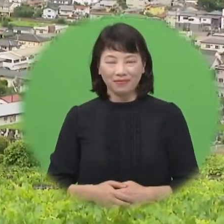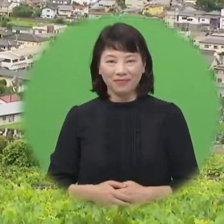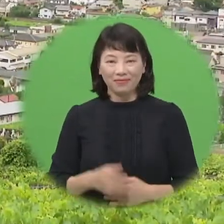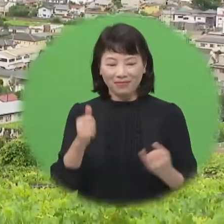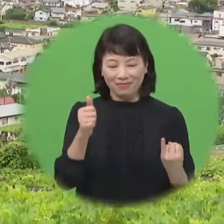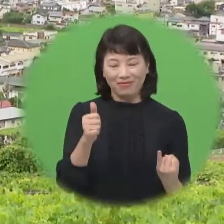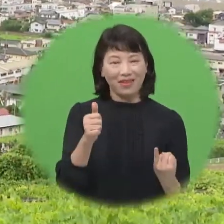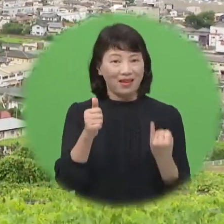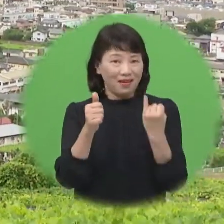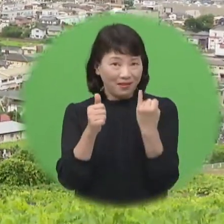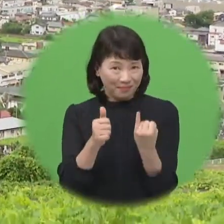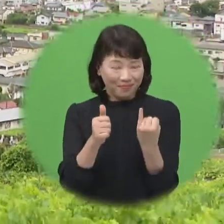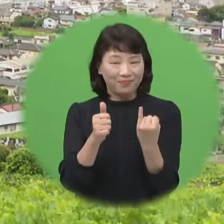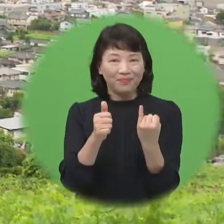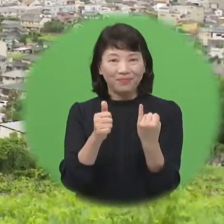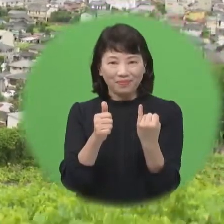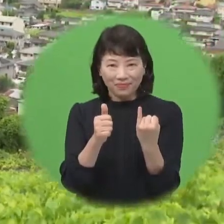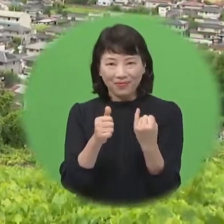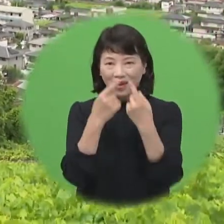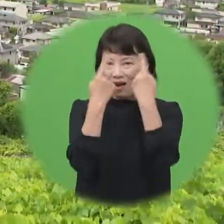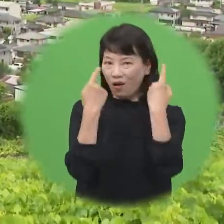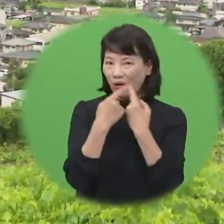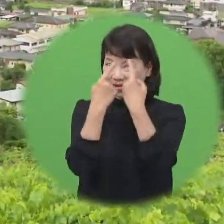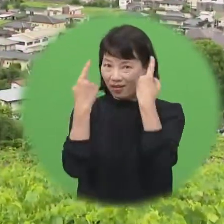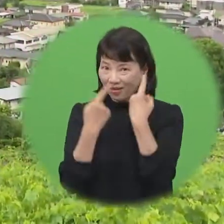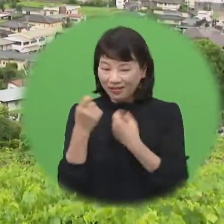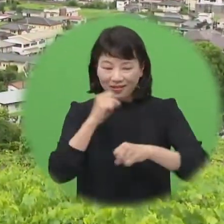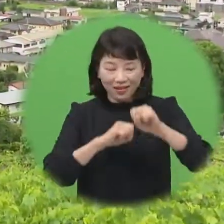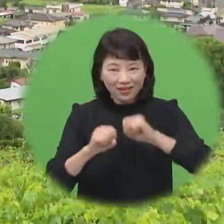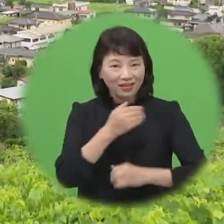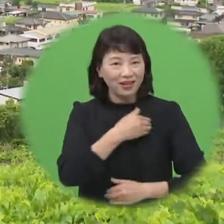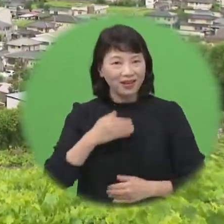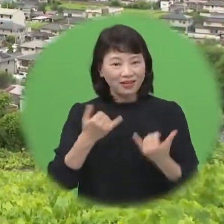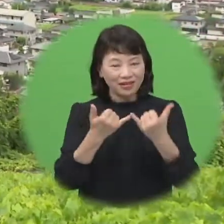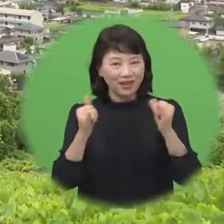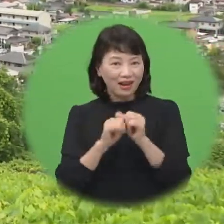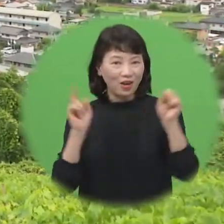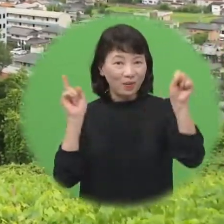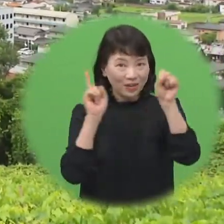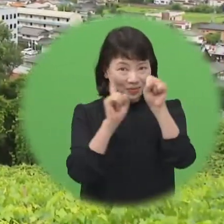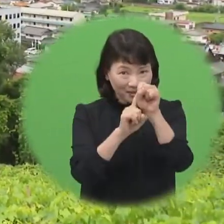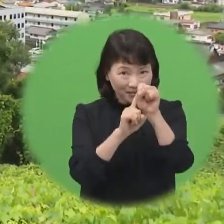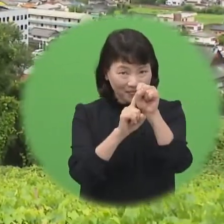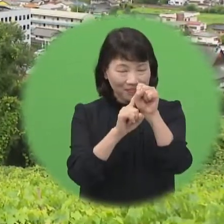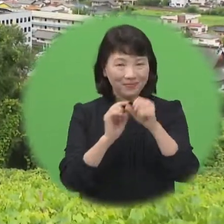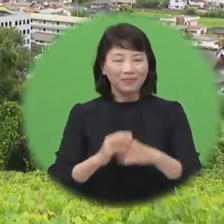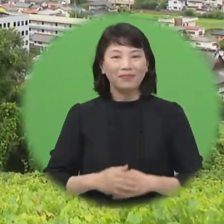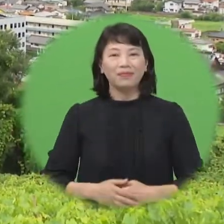ジェンダーギャップを解消し、一人一人が活躍できる社会の実現を目指しましょう。